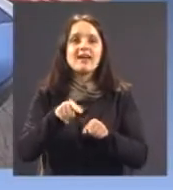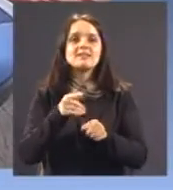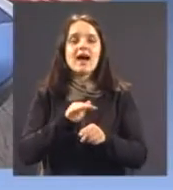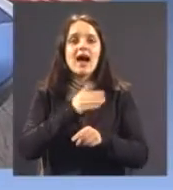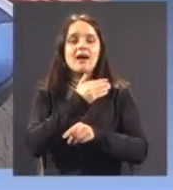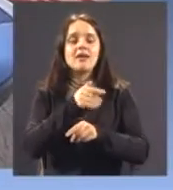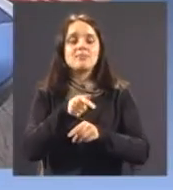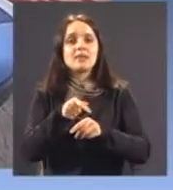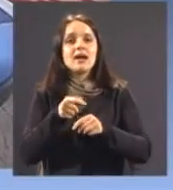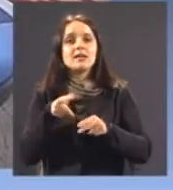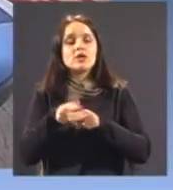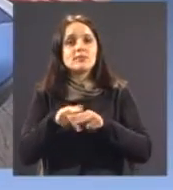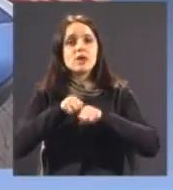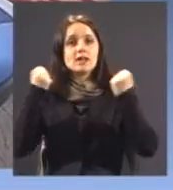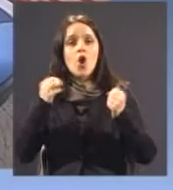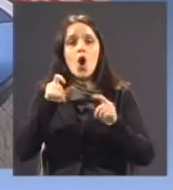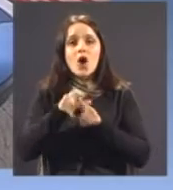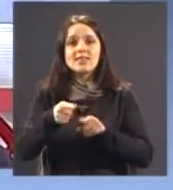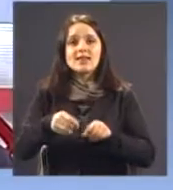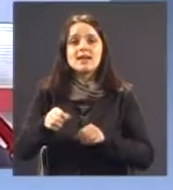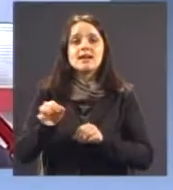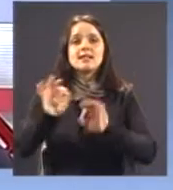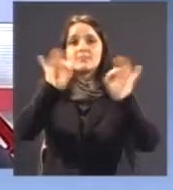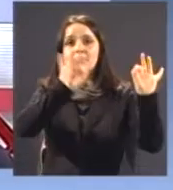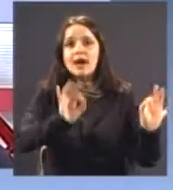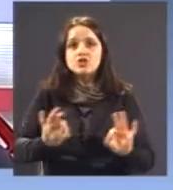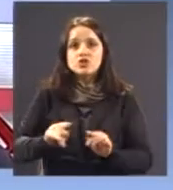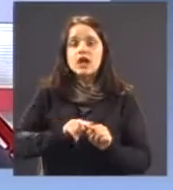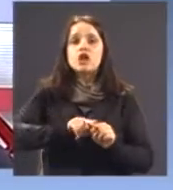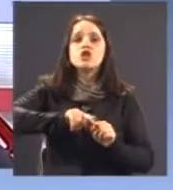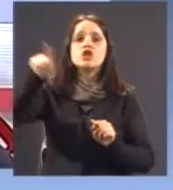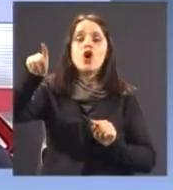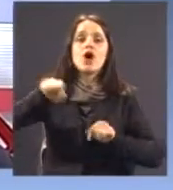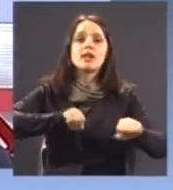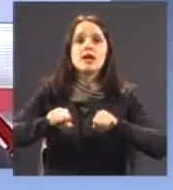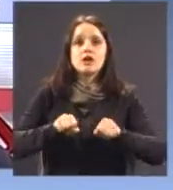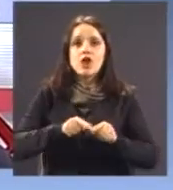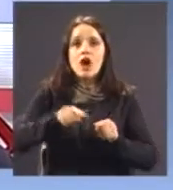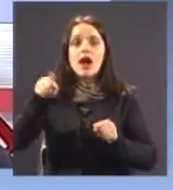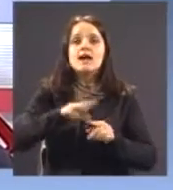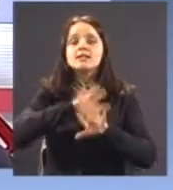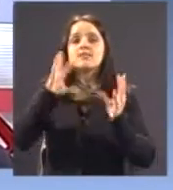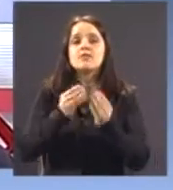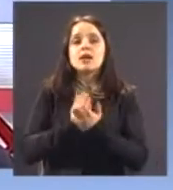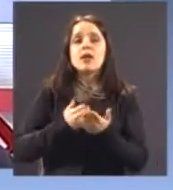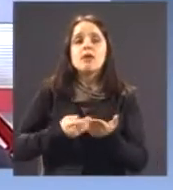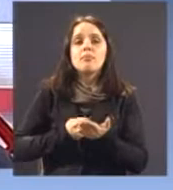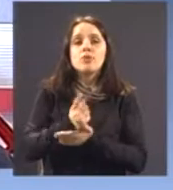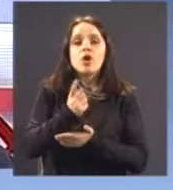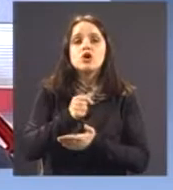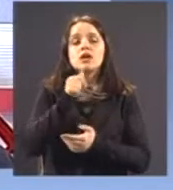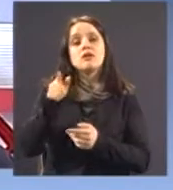do ravnatelja, odnosno ravnateljice škole, do naravno učiteljice koja bi trebala proći